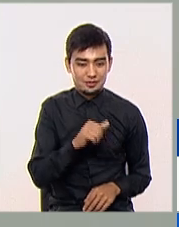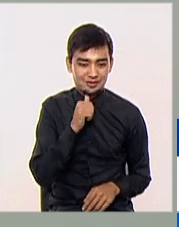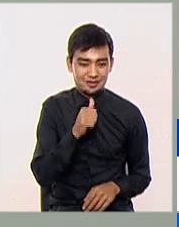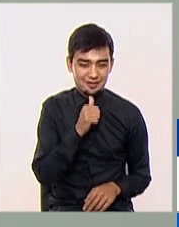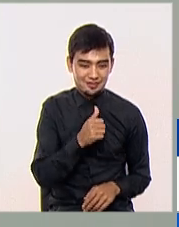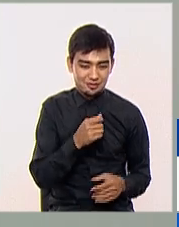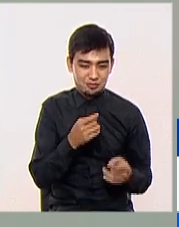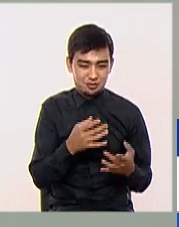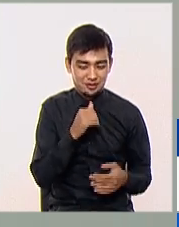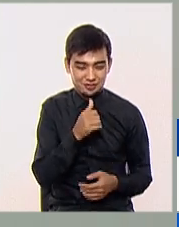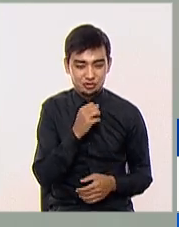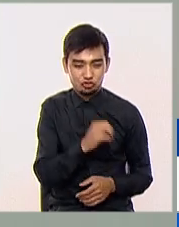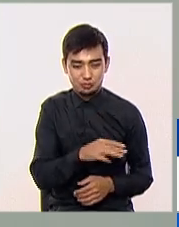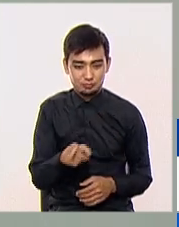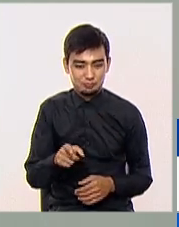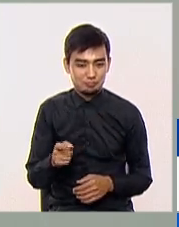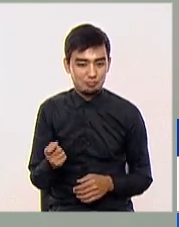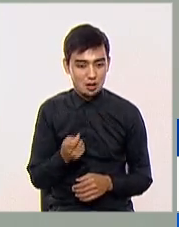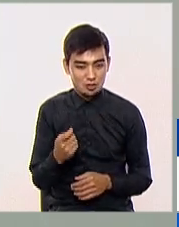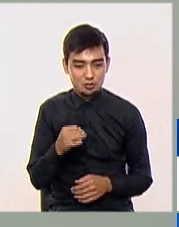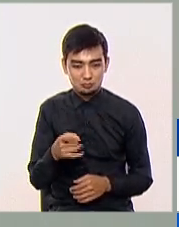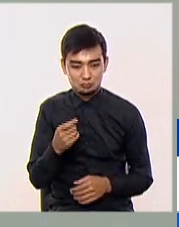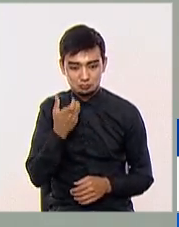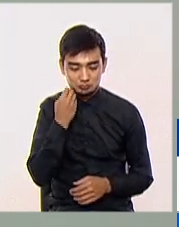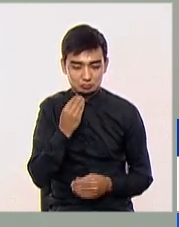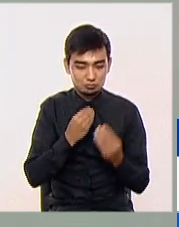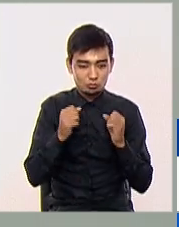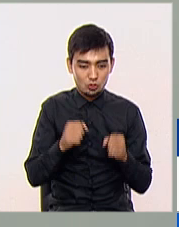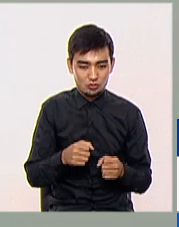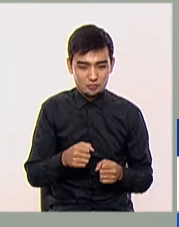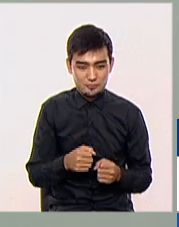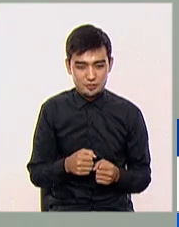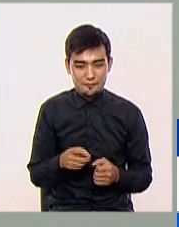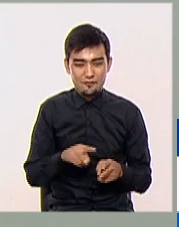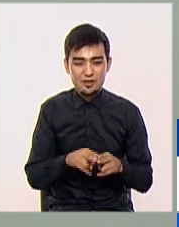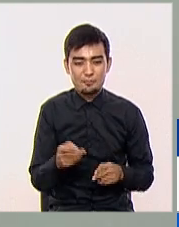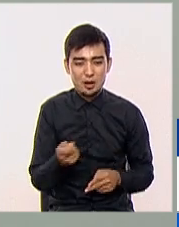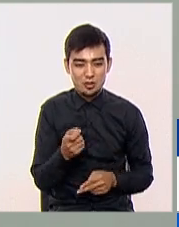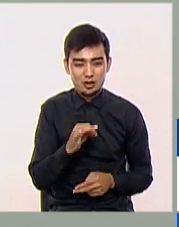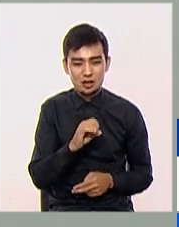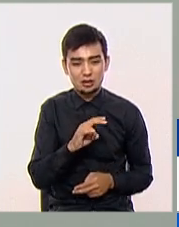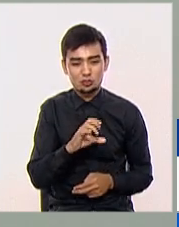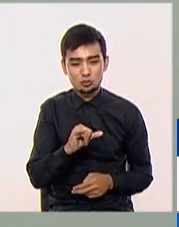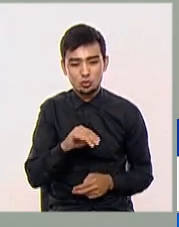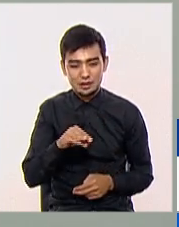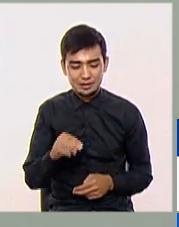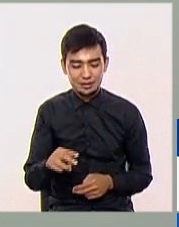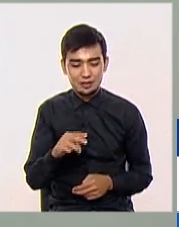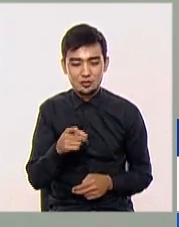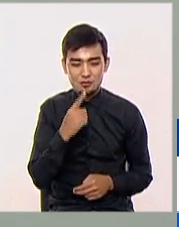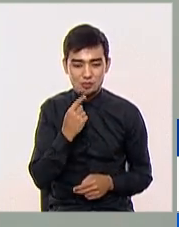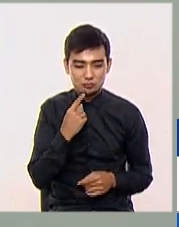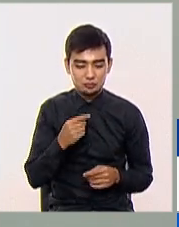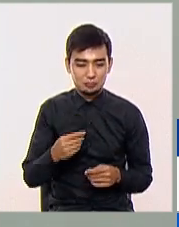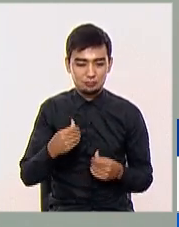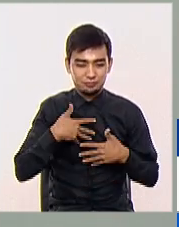индекс обычного сахара. Это означает, что в момент пищеварения инсулина в кровь выбрасывается меньше. И кукурузный